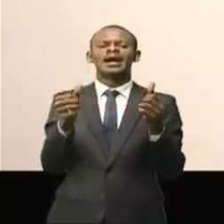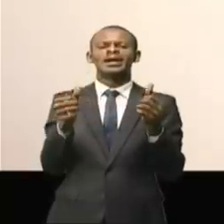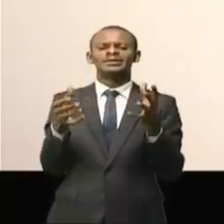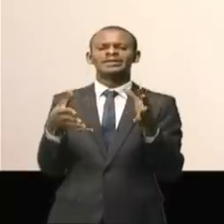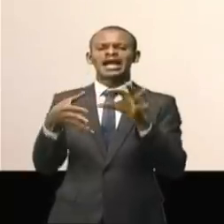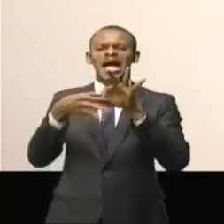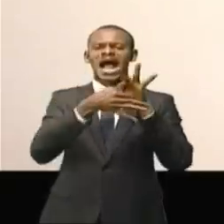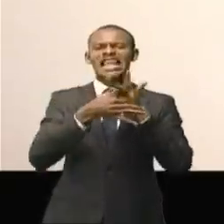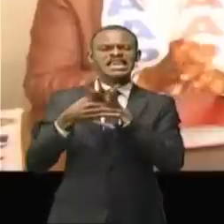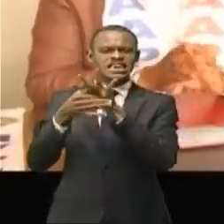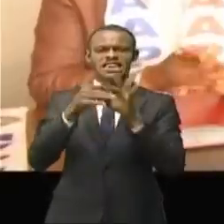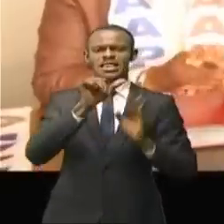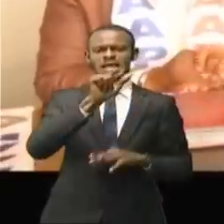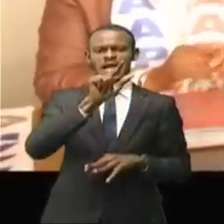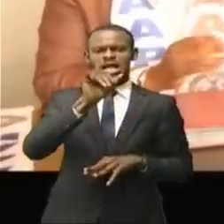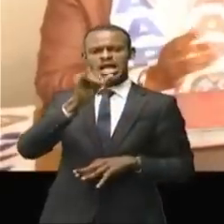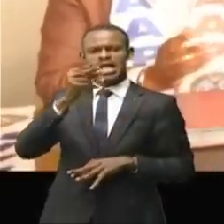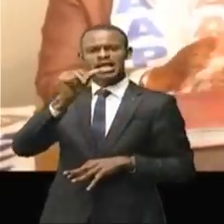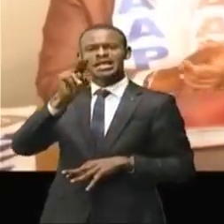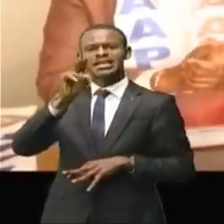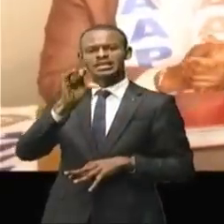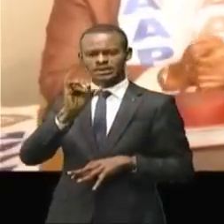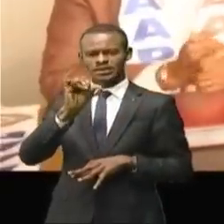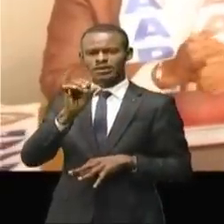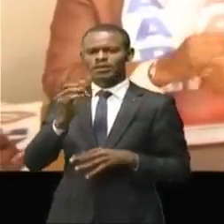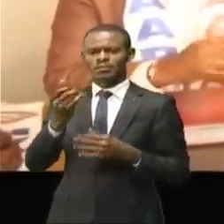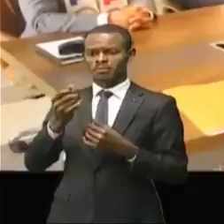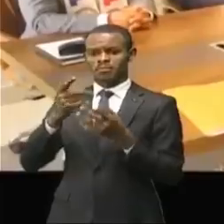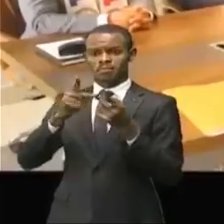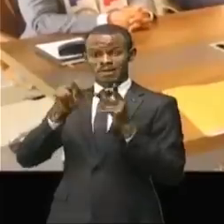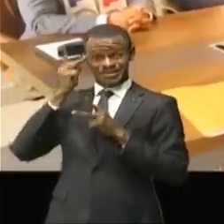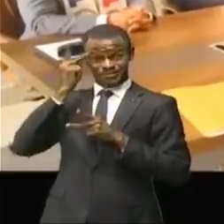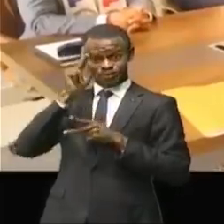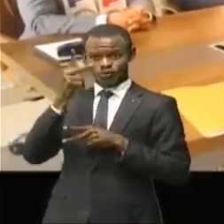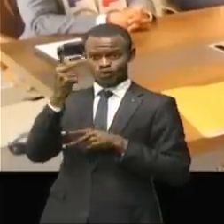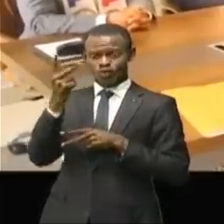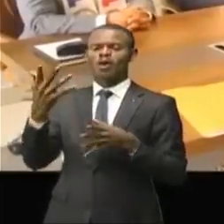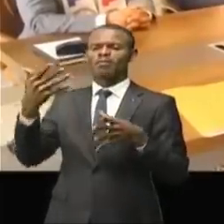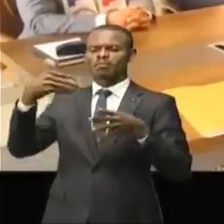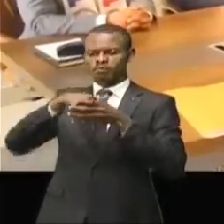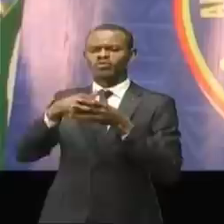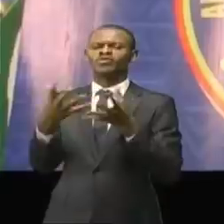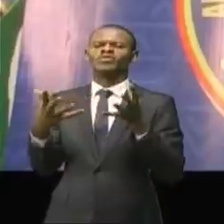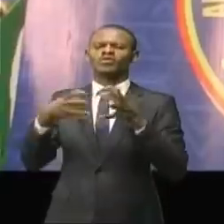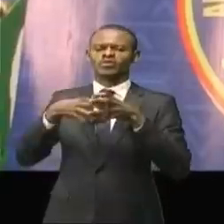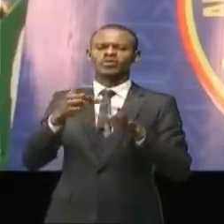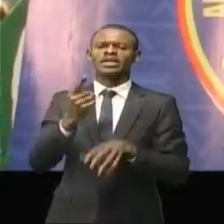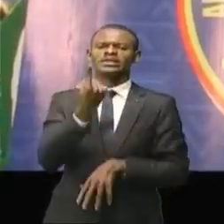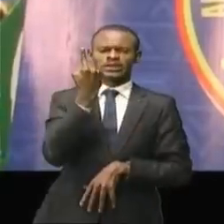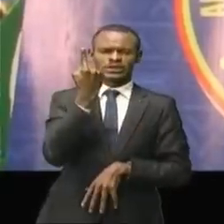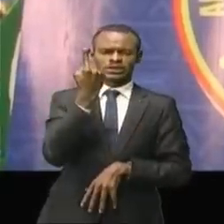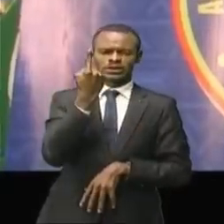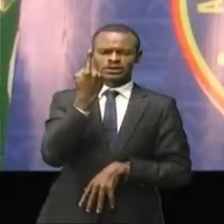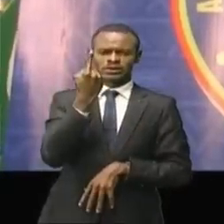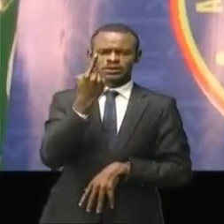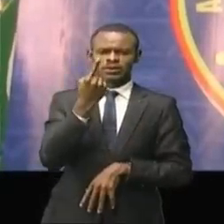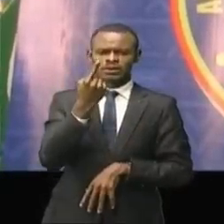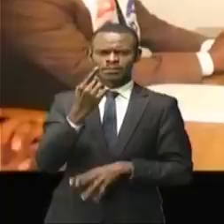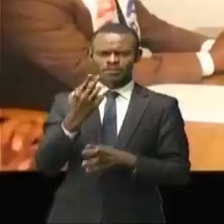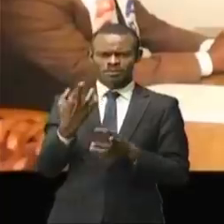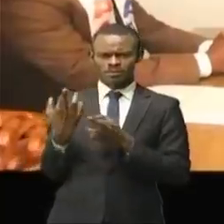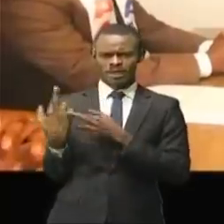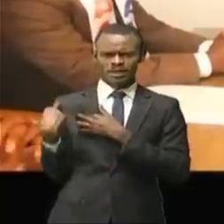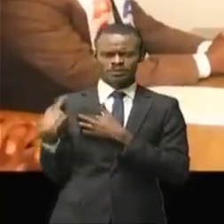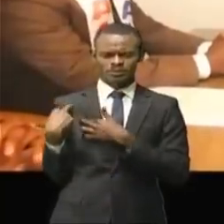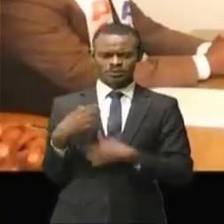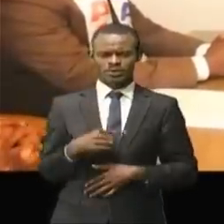représentant des trois parties politiques à exprimer les désirs de faire partie de cette plateforme politique électorale qui soutient Félix Antoine